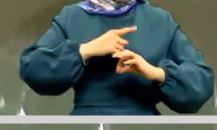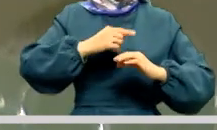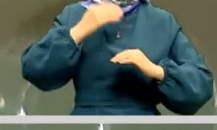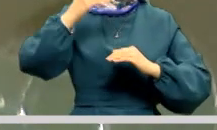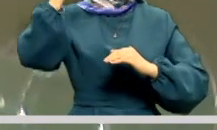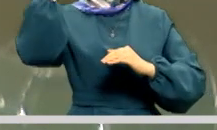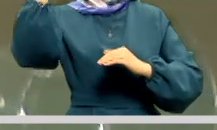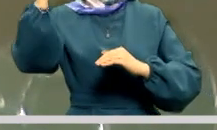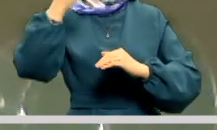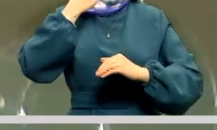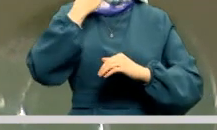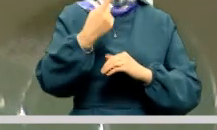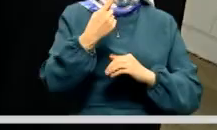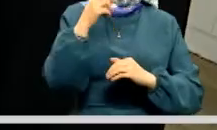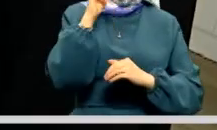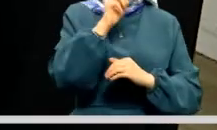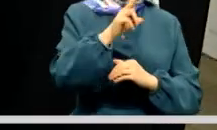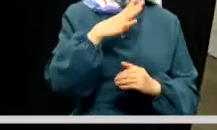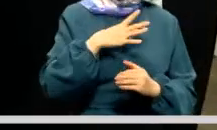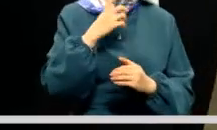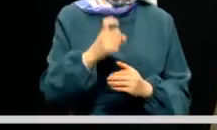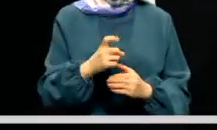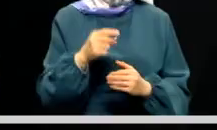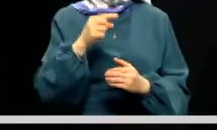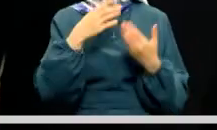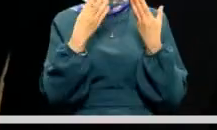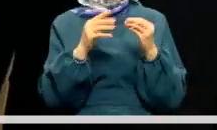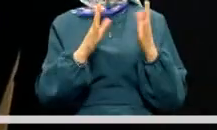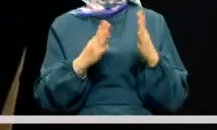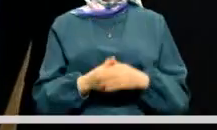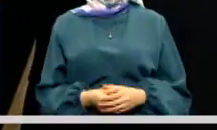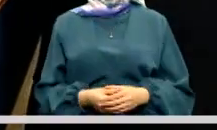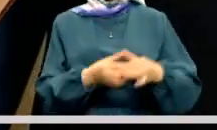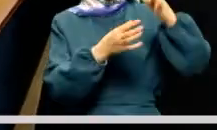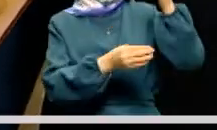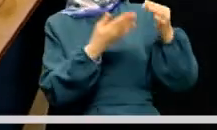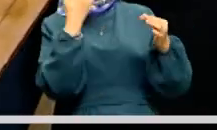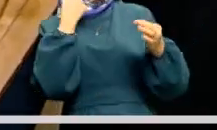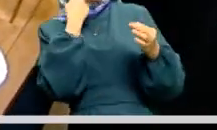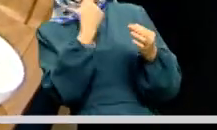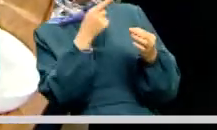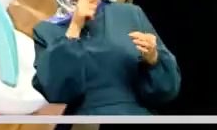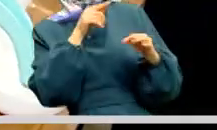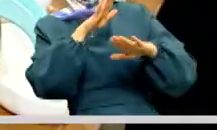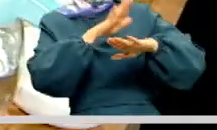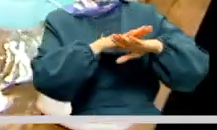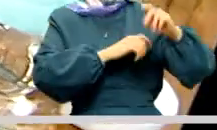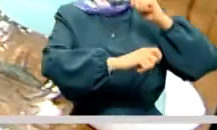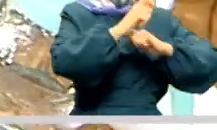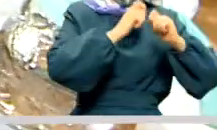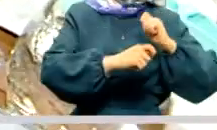ahlakını Biz baktığımızda da görürüz Şimdi şöyle olabiliyor bazen insanları dışarıdan bakıyoruz Hocam mesela yaptığı davranışlara